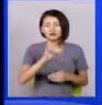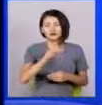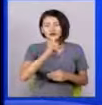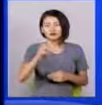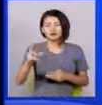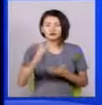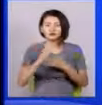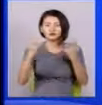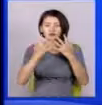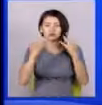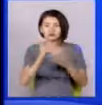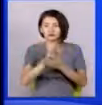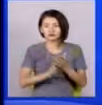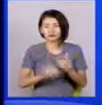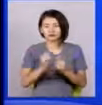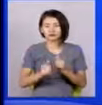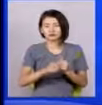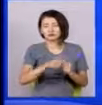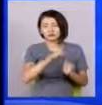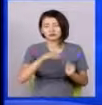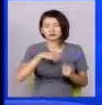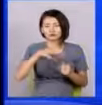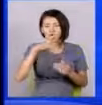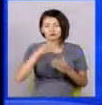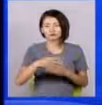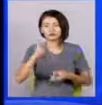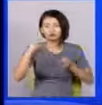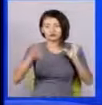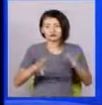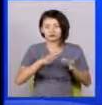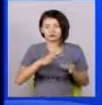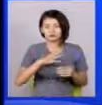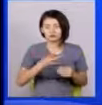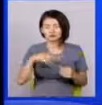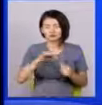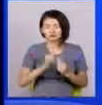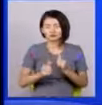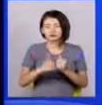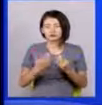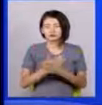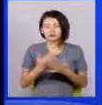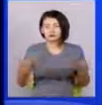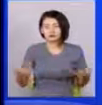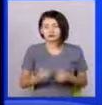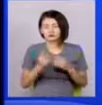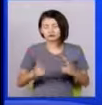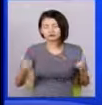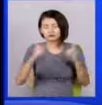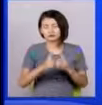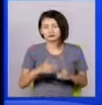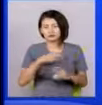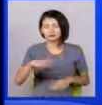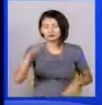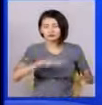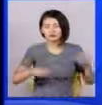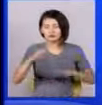сақтық шараларының өзін елеусіз қалдыруы қайғылы жағдайларға соқтыруда. Арнамыздың тілшісі құтқарушылармен кездесіп, суға шомылу